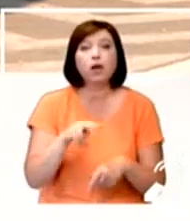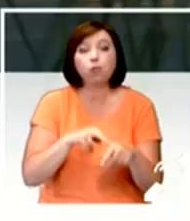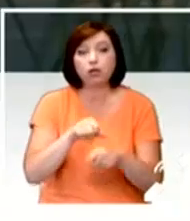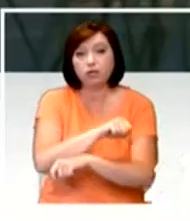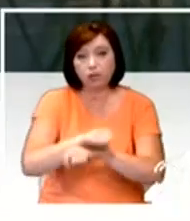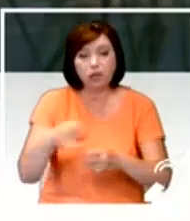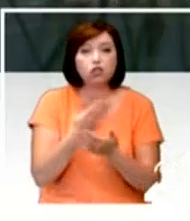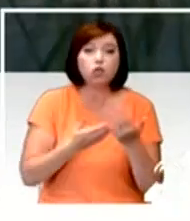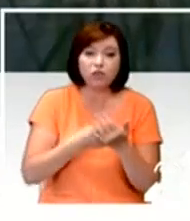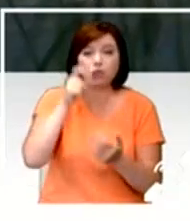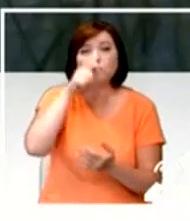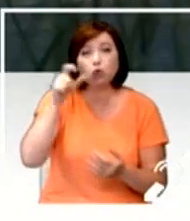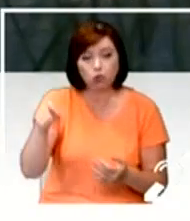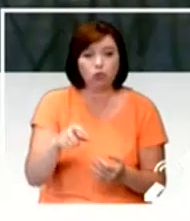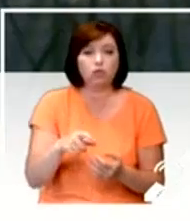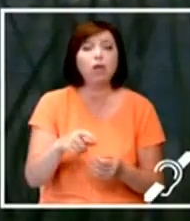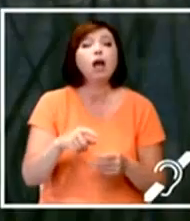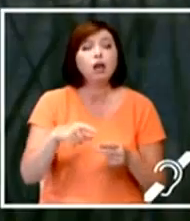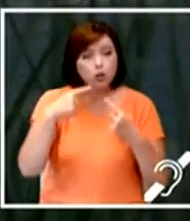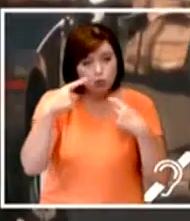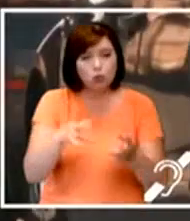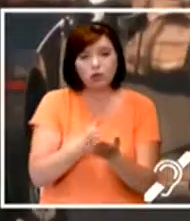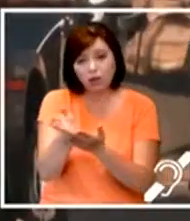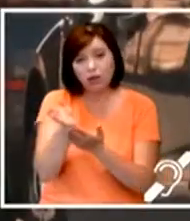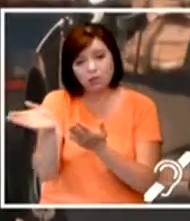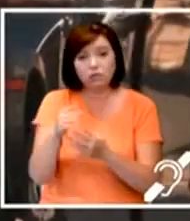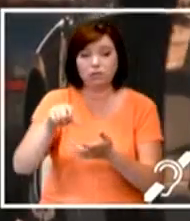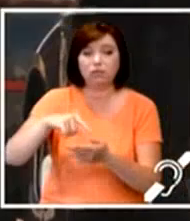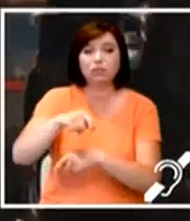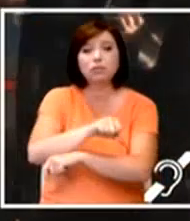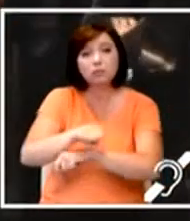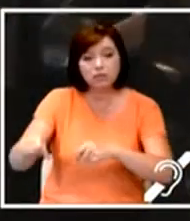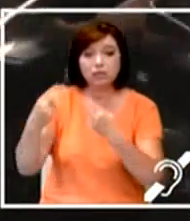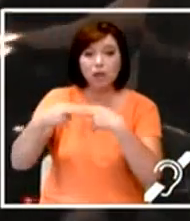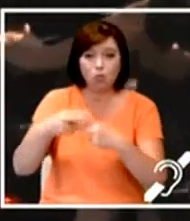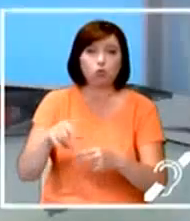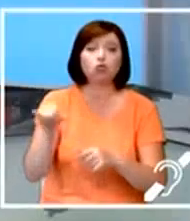frontieră le recomandă călătorilor să opteze și pentru celelalte puncte de trecere în România.